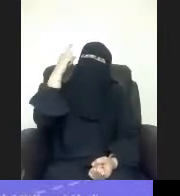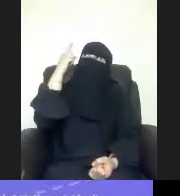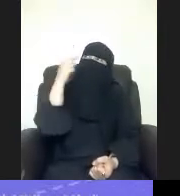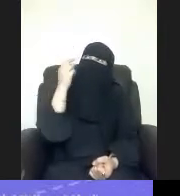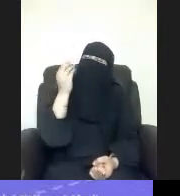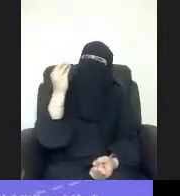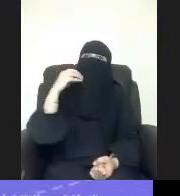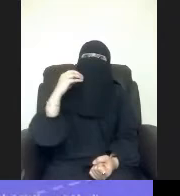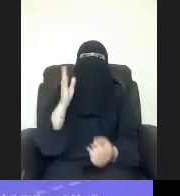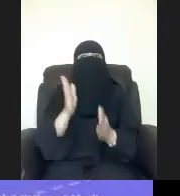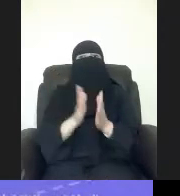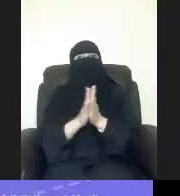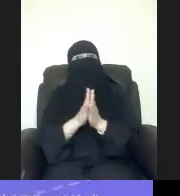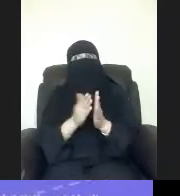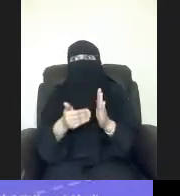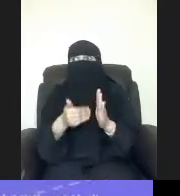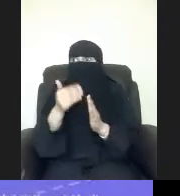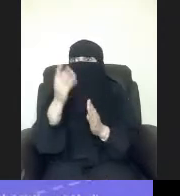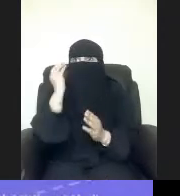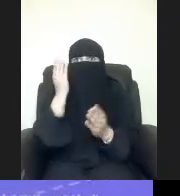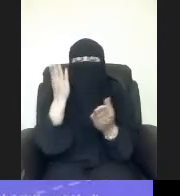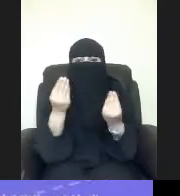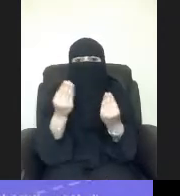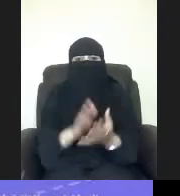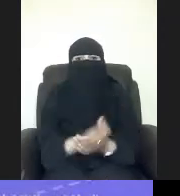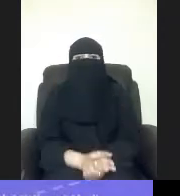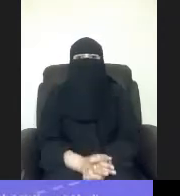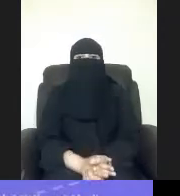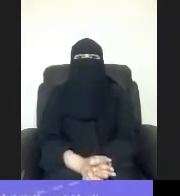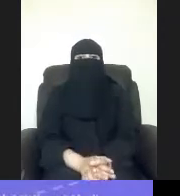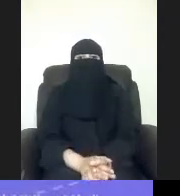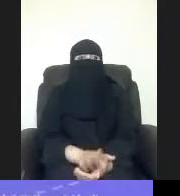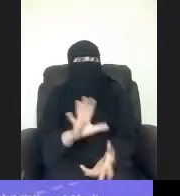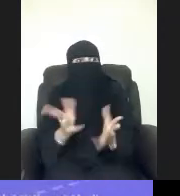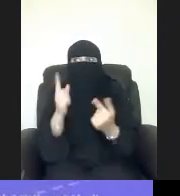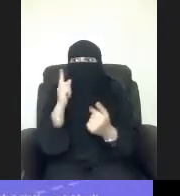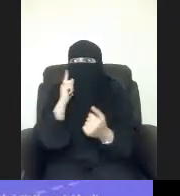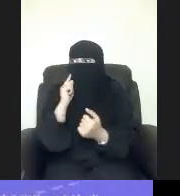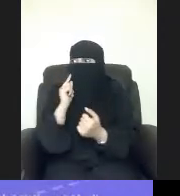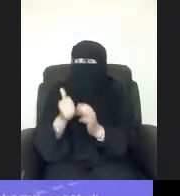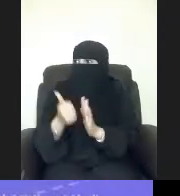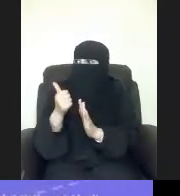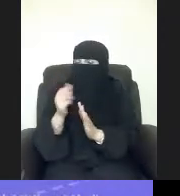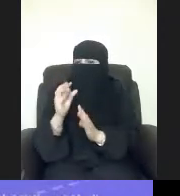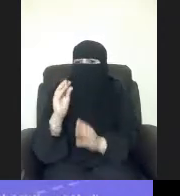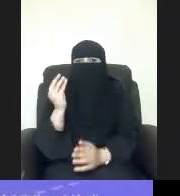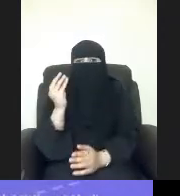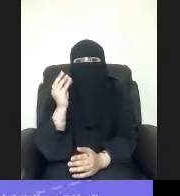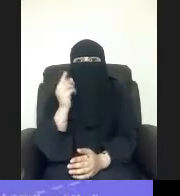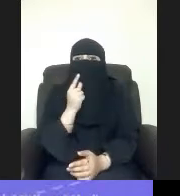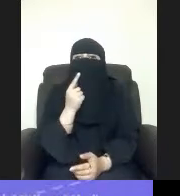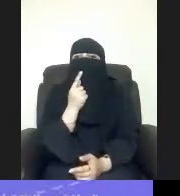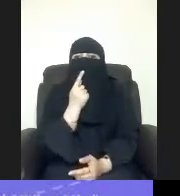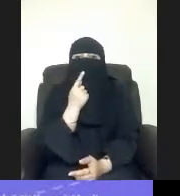الله في أحد الجلسات، يقول أيهما أجمل، الفراولة أم الدودة؟